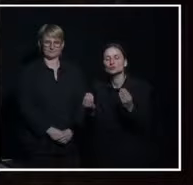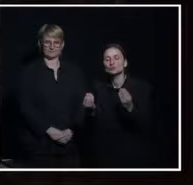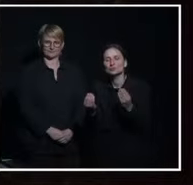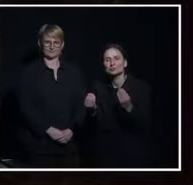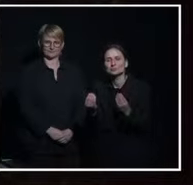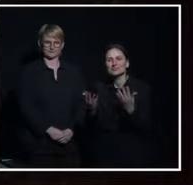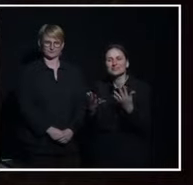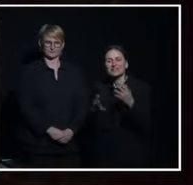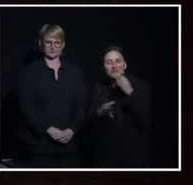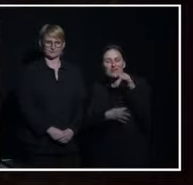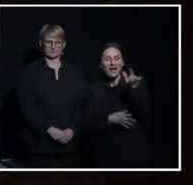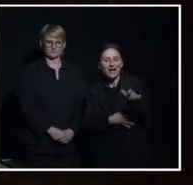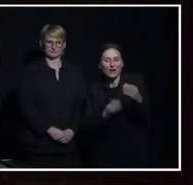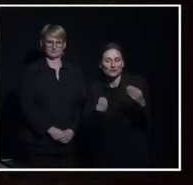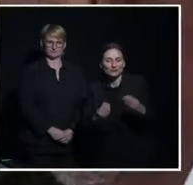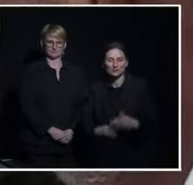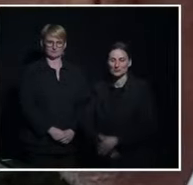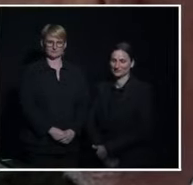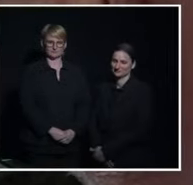Ihnen gestellt werden?